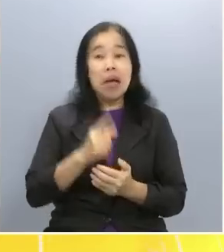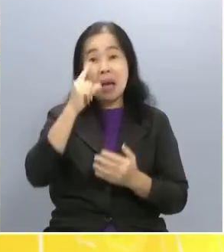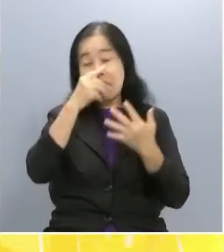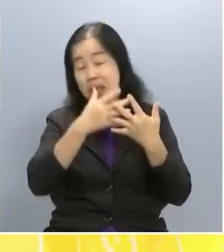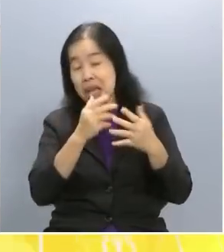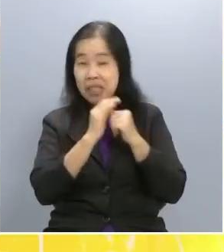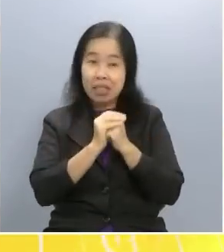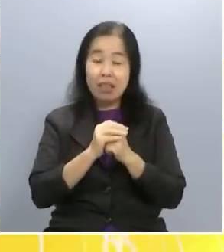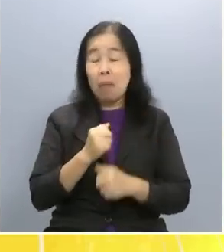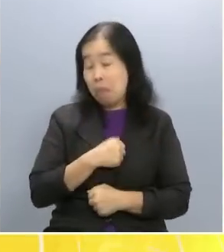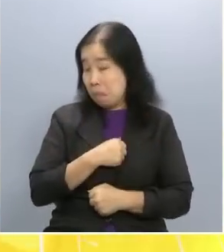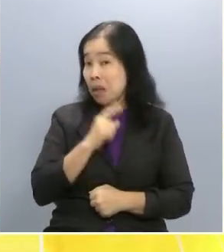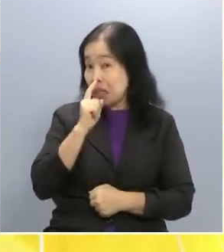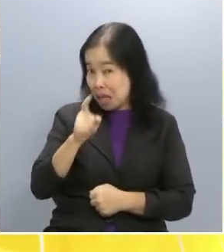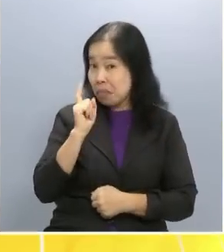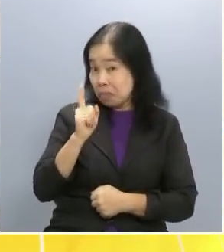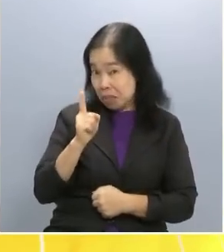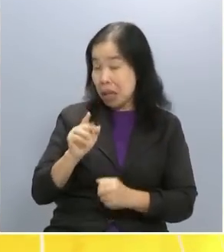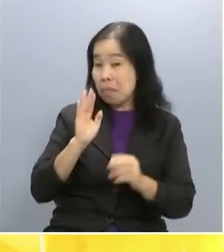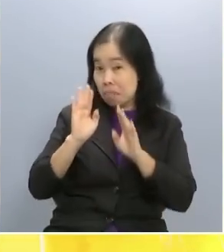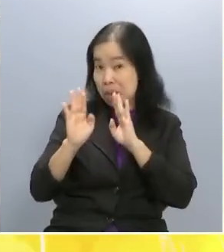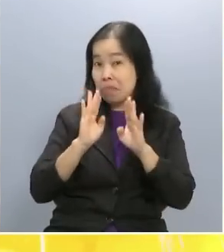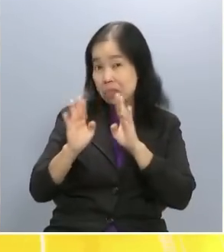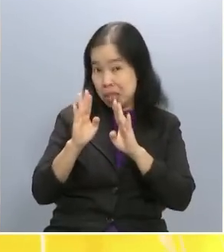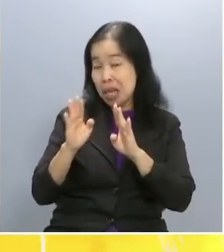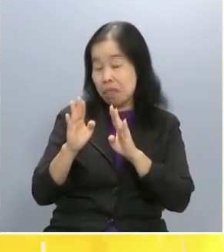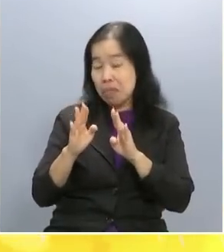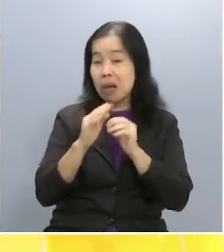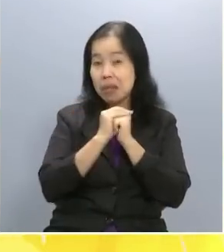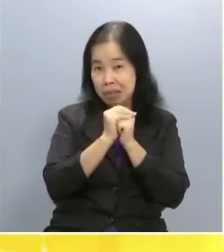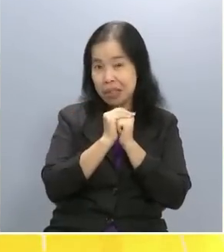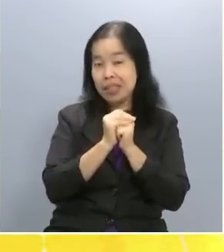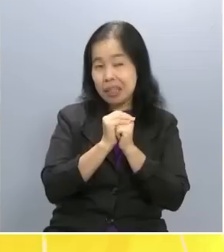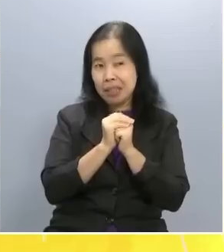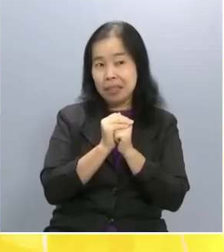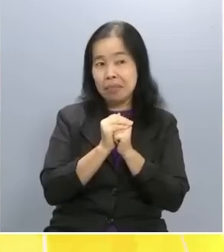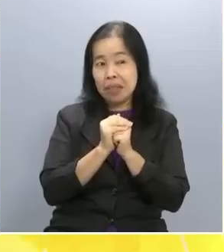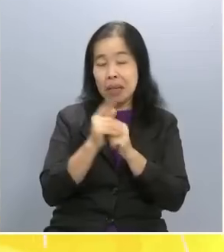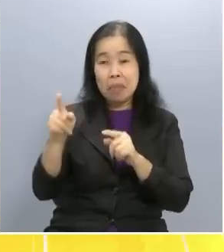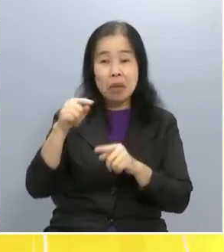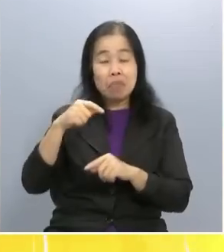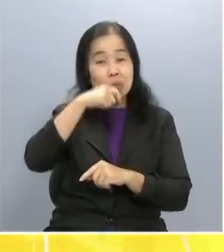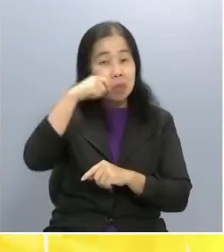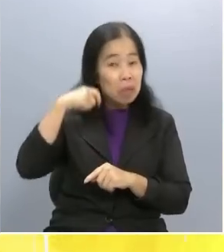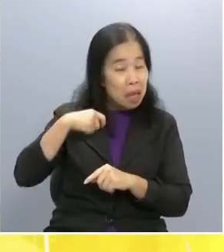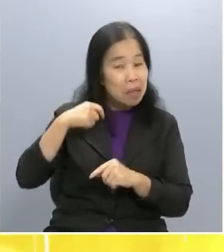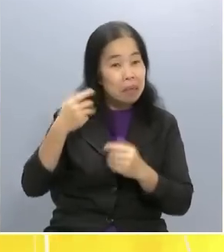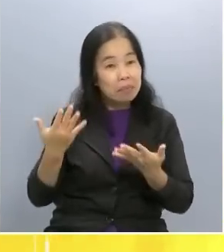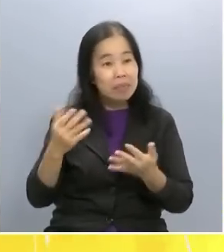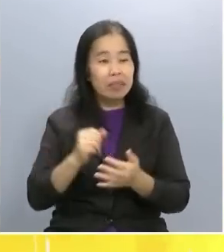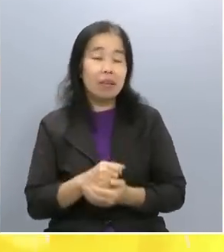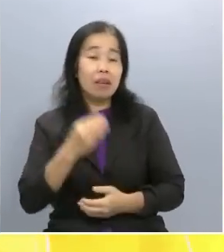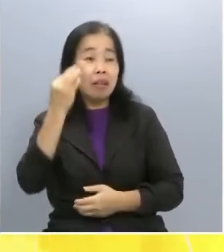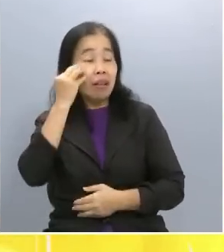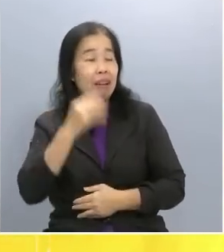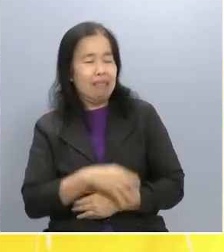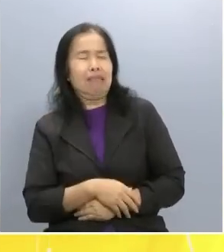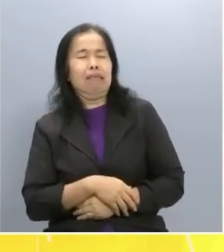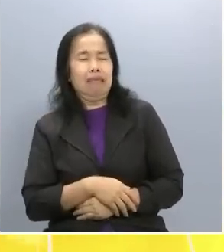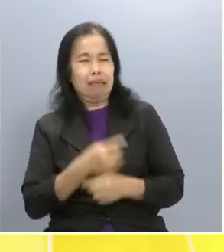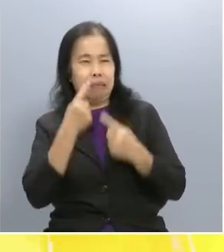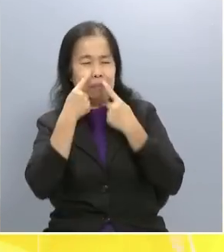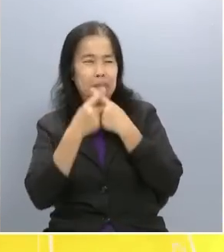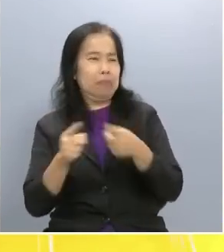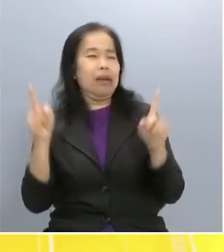ถึงขนาดคุณจะเปรียบเทียบกับที่เจ้าสัวเขาบอกกลัวคุณจะเป็นยูเครนอ่ะ เซเลนสกี ้คุณพิธาบอก มันต่างกันม